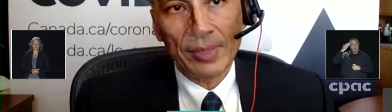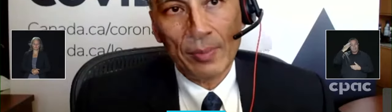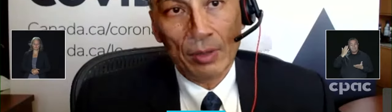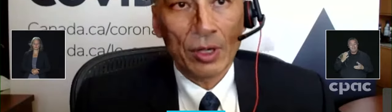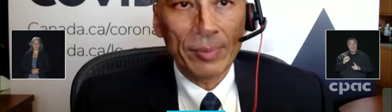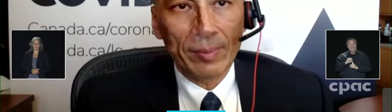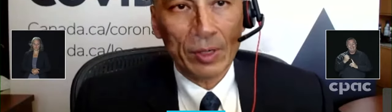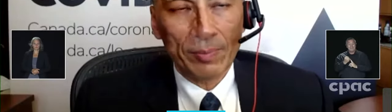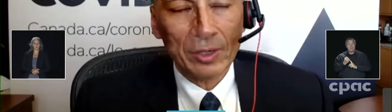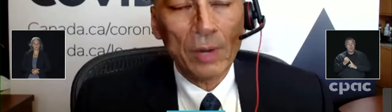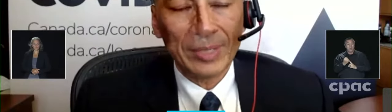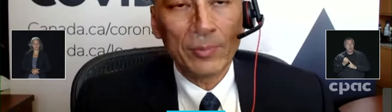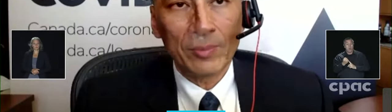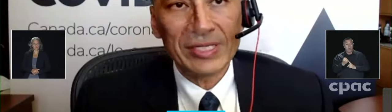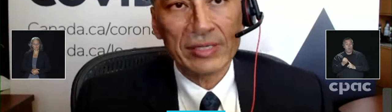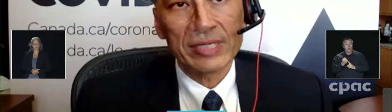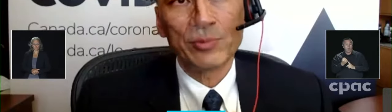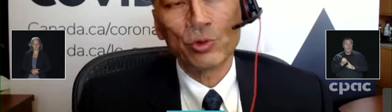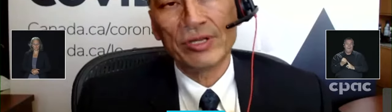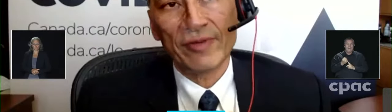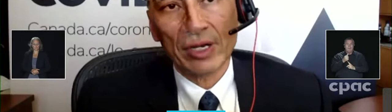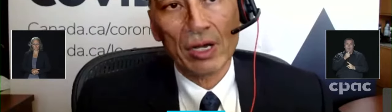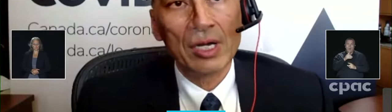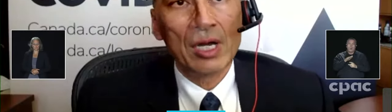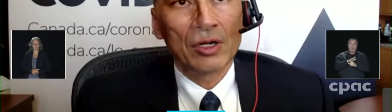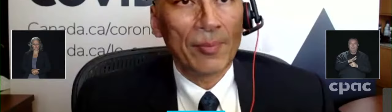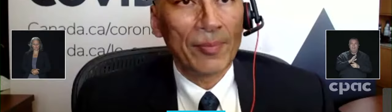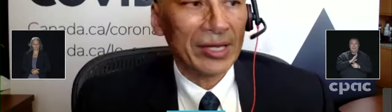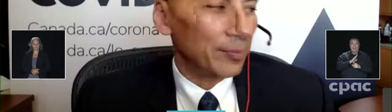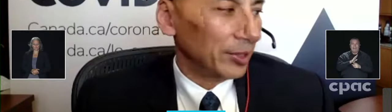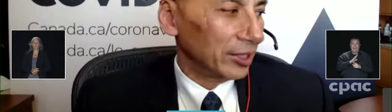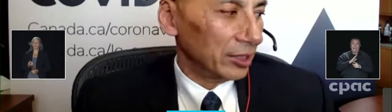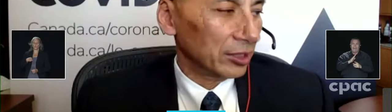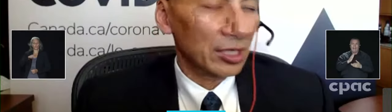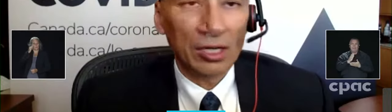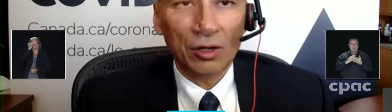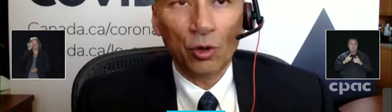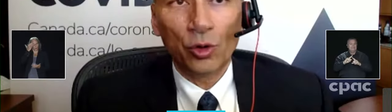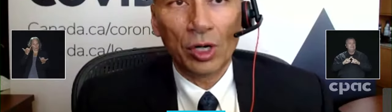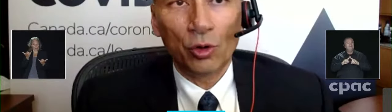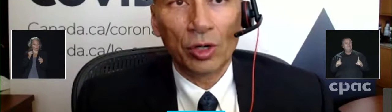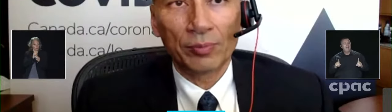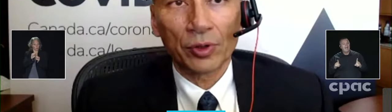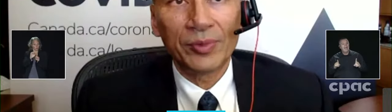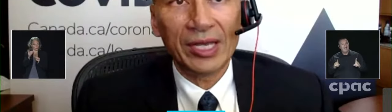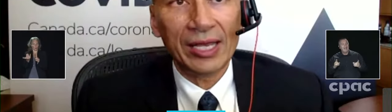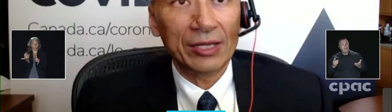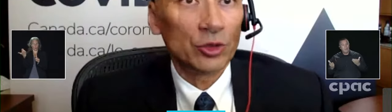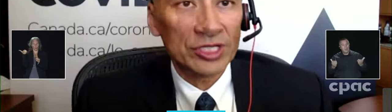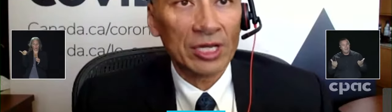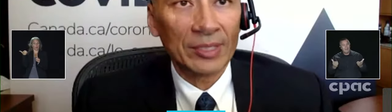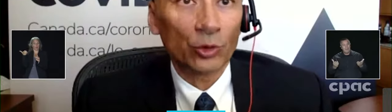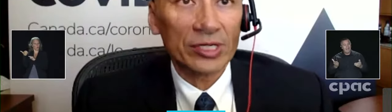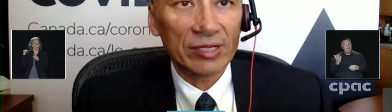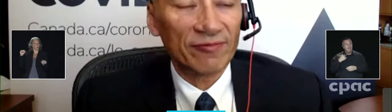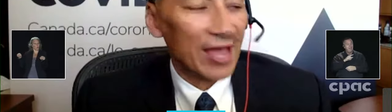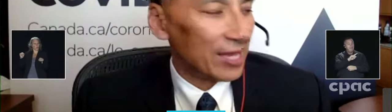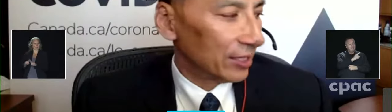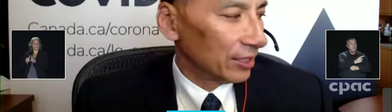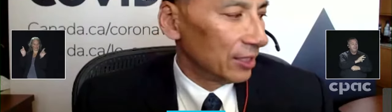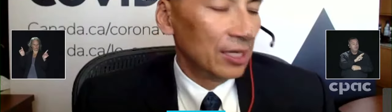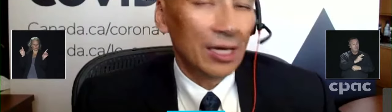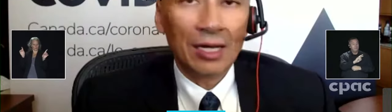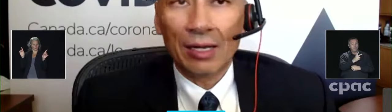situation est complètement, pas complètement, mais c'est beaucoup différent comparé peut-être aux premiers, deuxième et